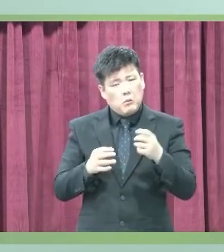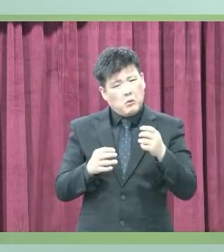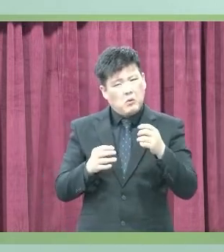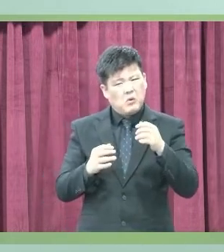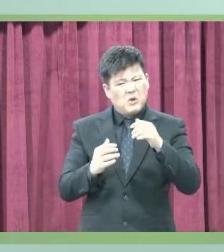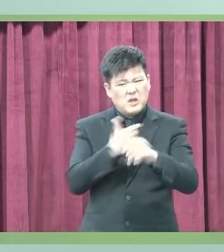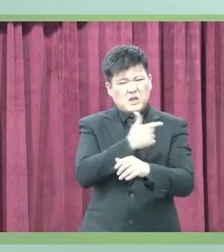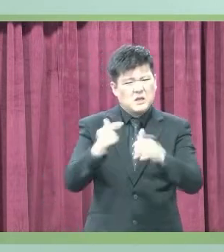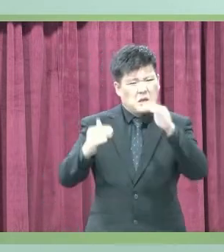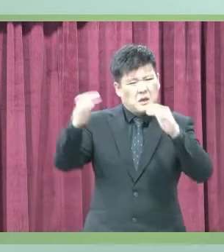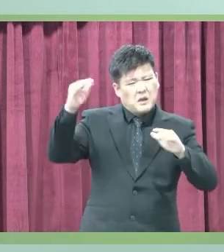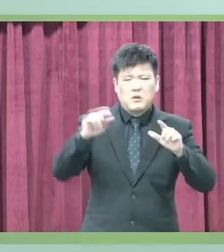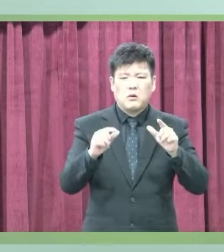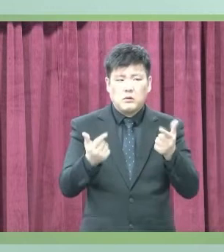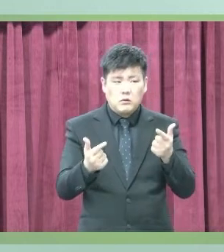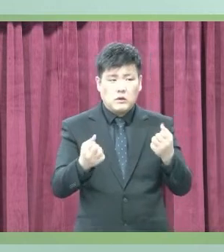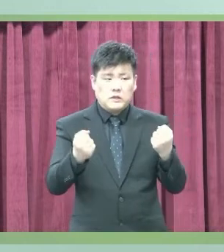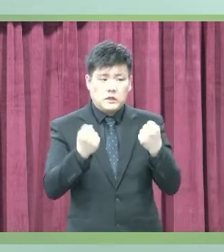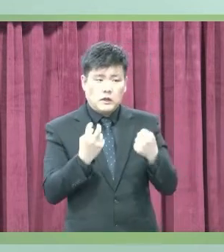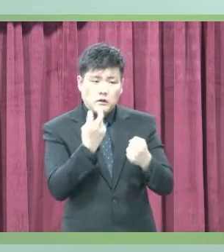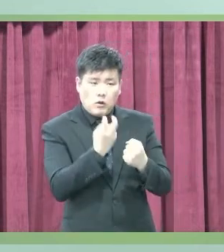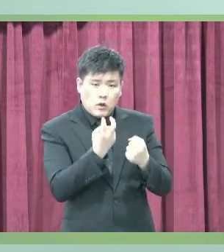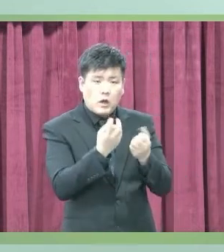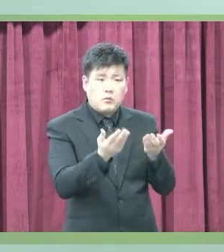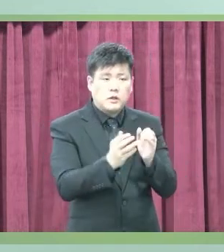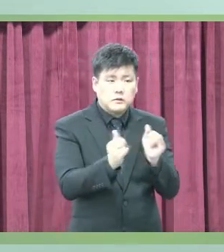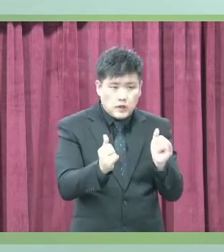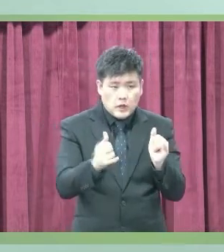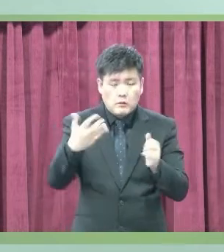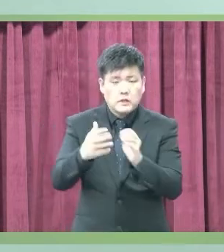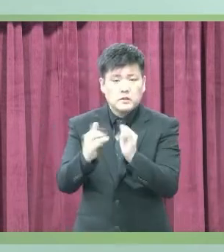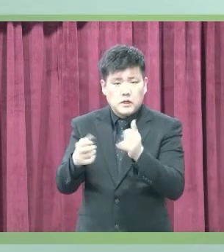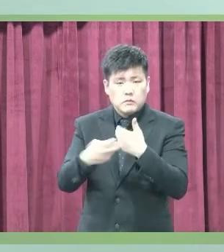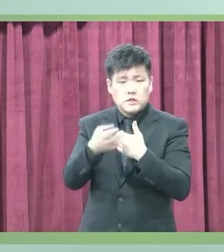않습니다. 장애인 건강검진 수검자 및 미수검자의 진료비 현황입니다.